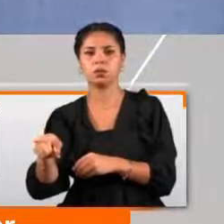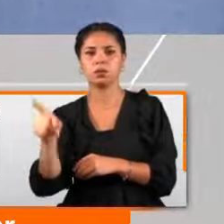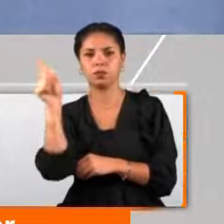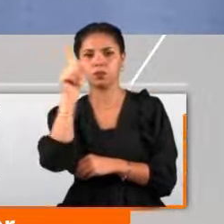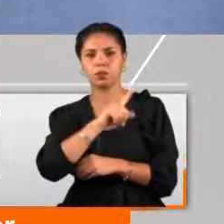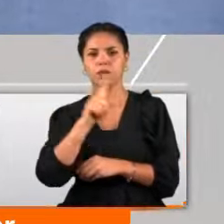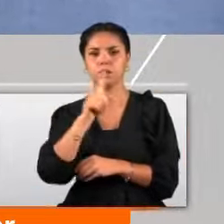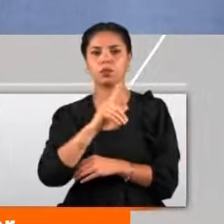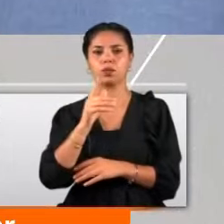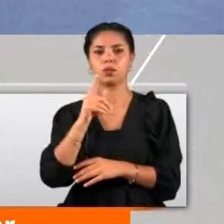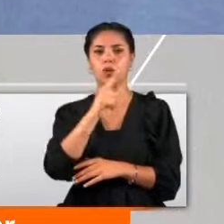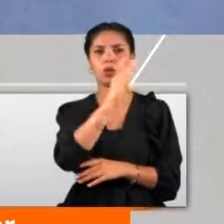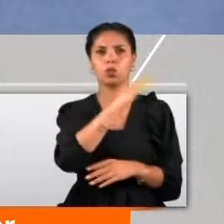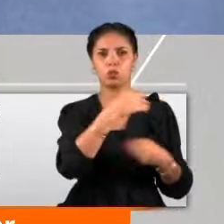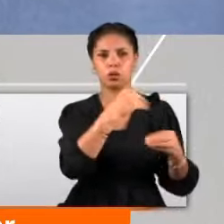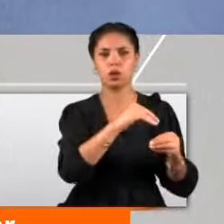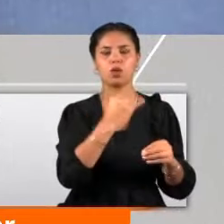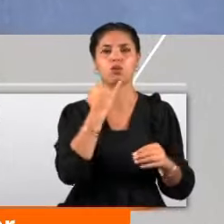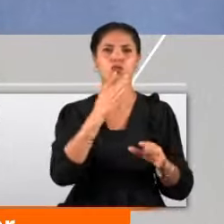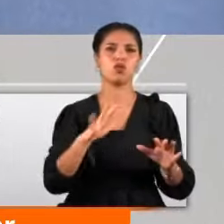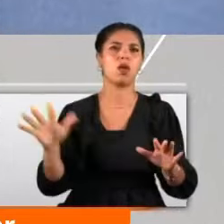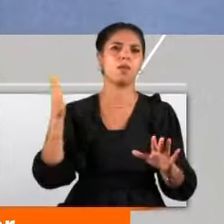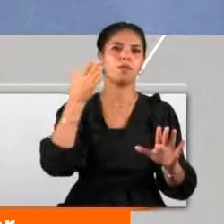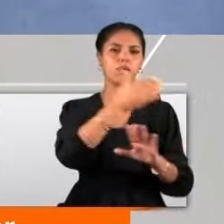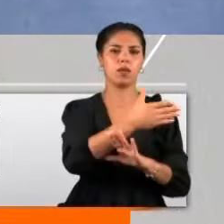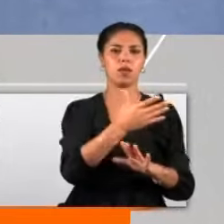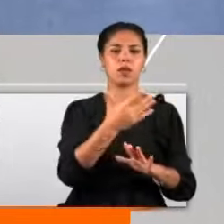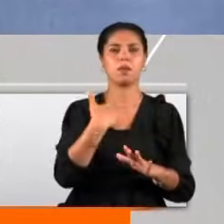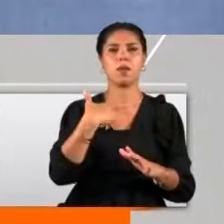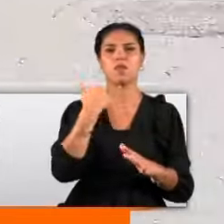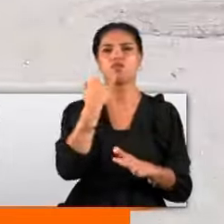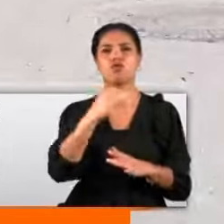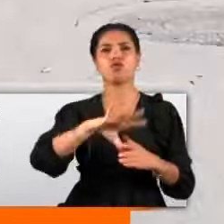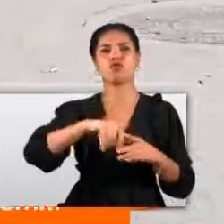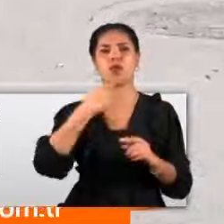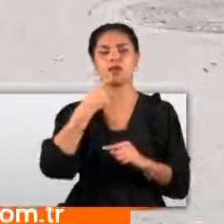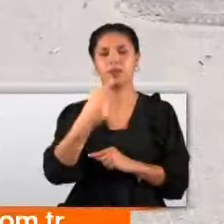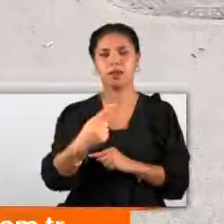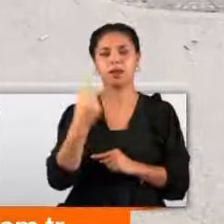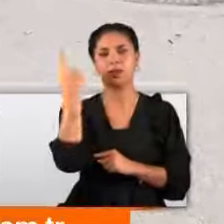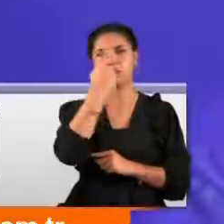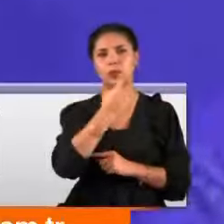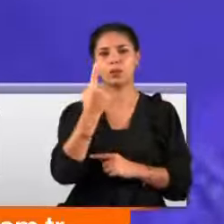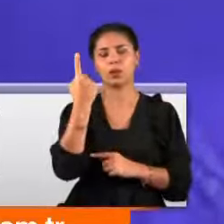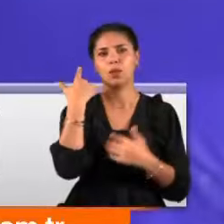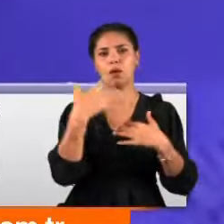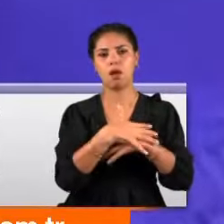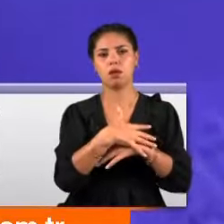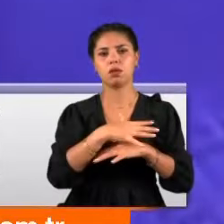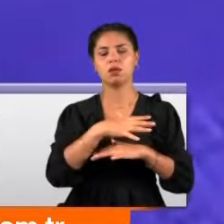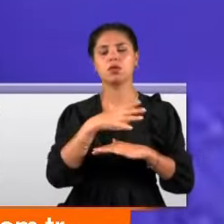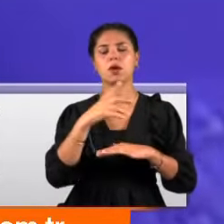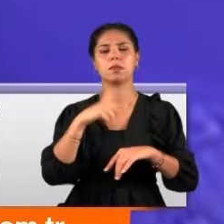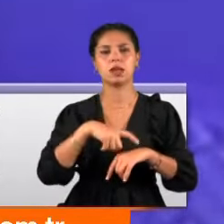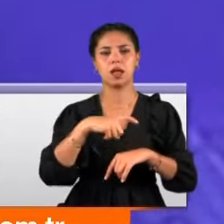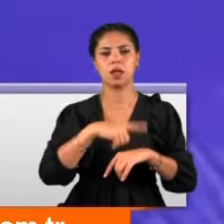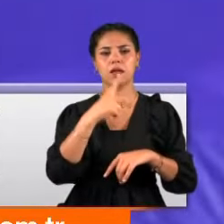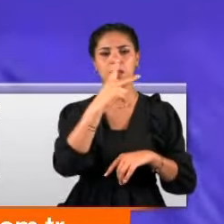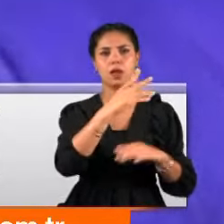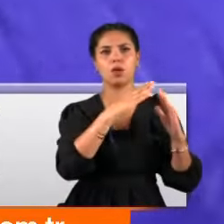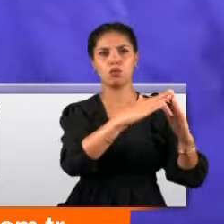Ama bu da ucuz satınca müşteriler oraya gidiyordu. Sen benim müşterimi çaldın diyordu. İşte ne olduysa da dün akşam saatlerinde oldu. İki komşu